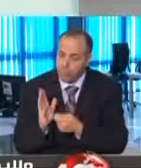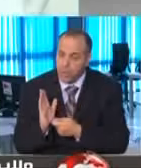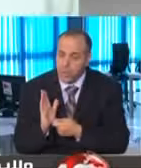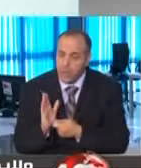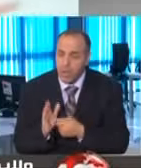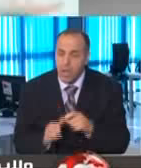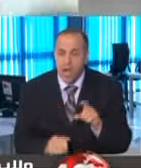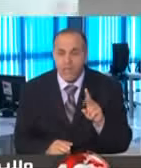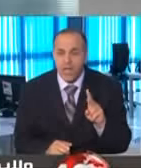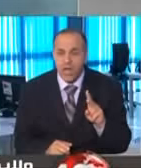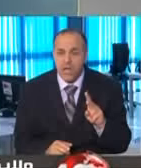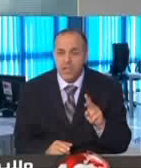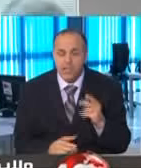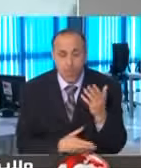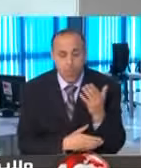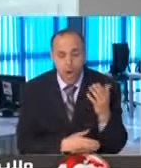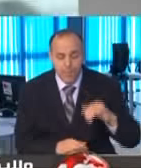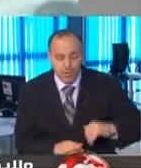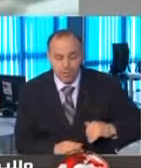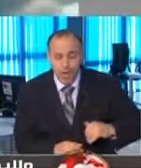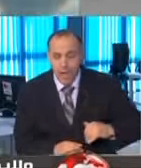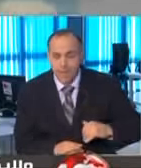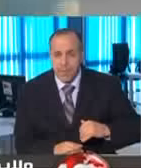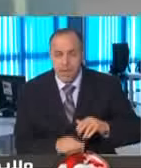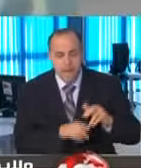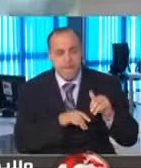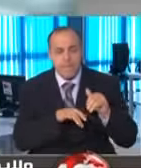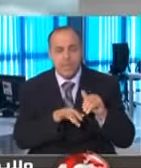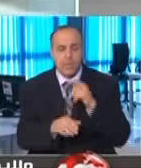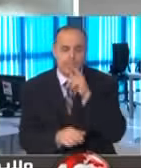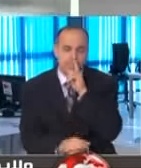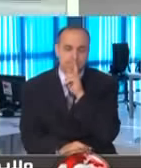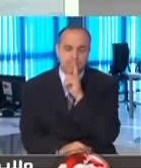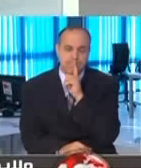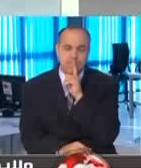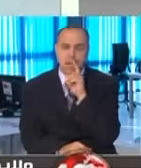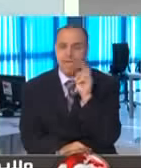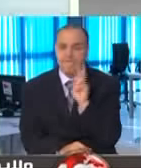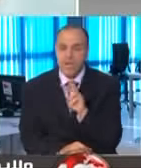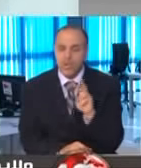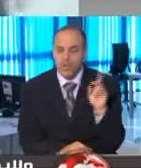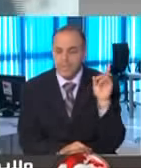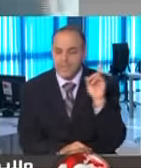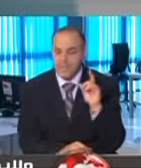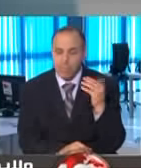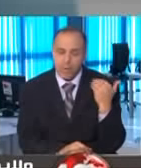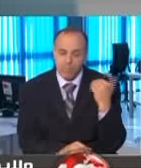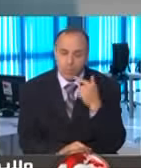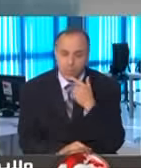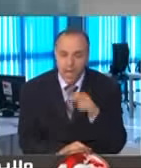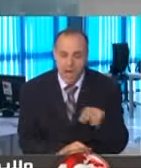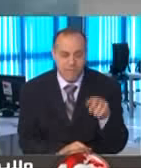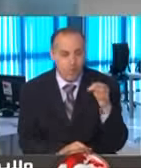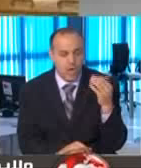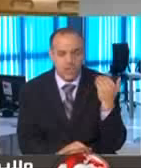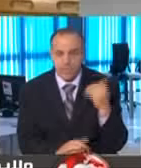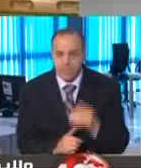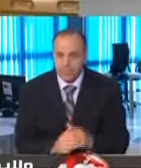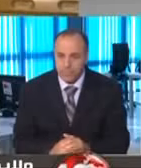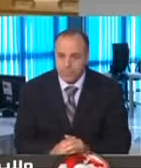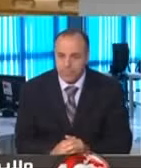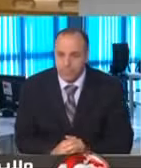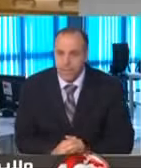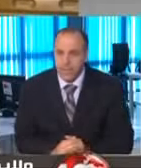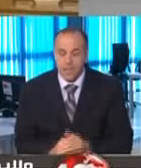وخرج 12 محاميا شابا في مسيرة صامتة في 22 ديسمبر 10 و2000.